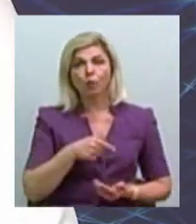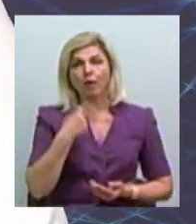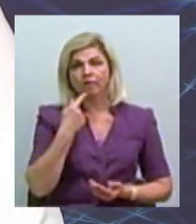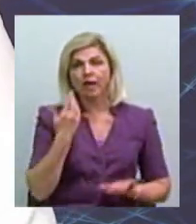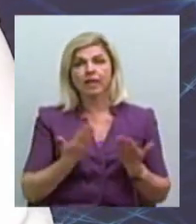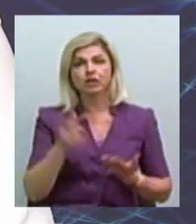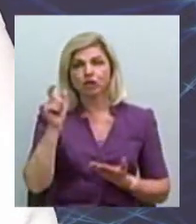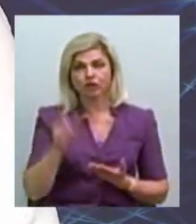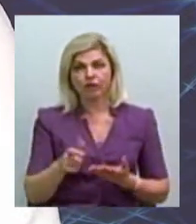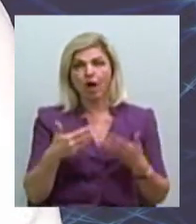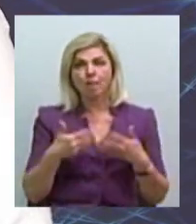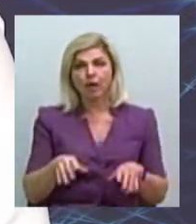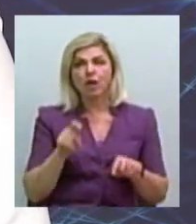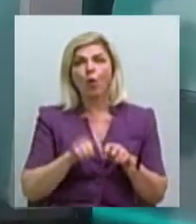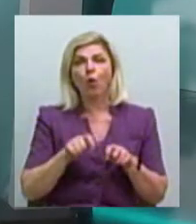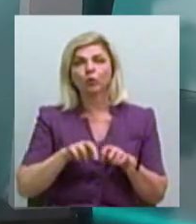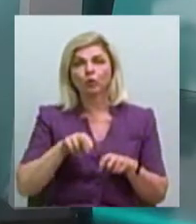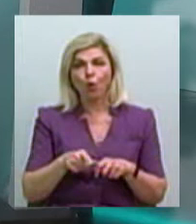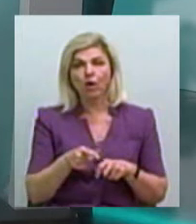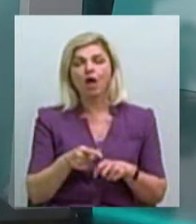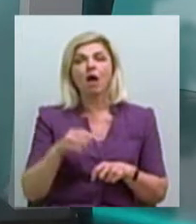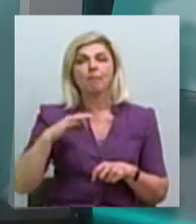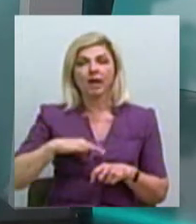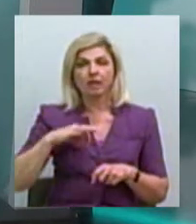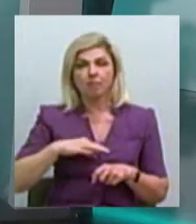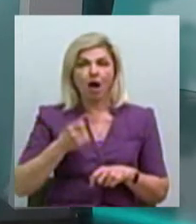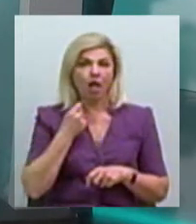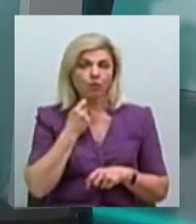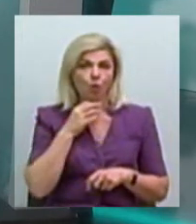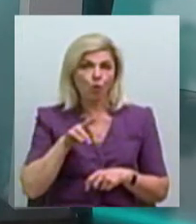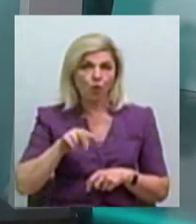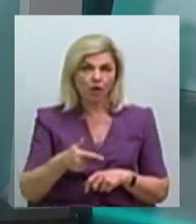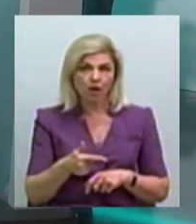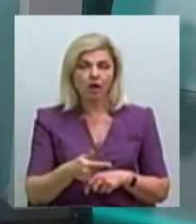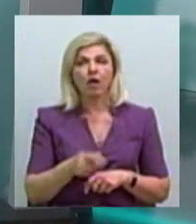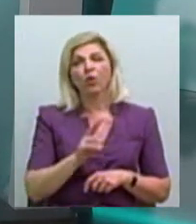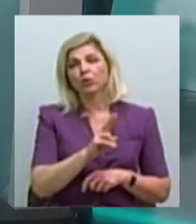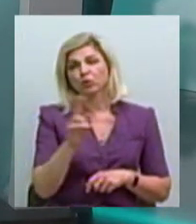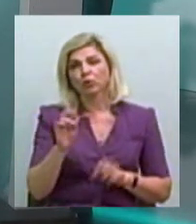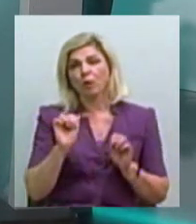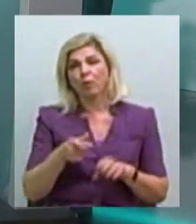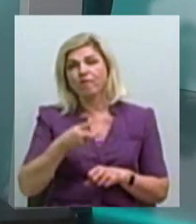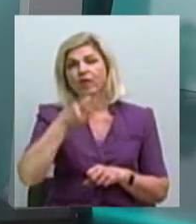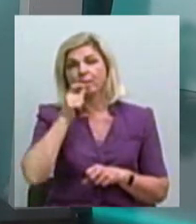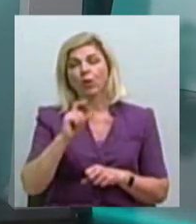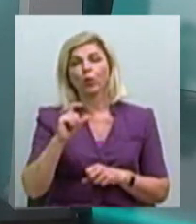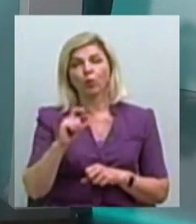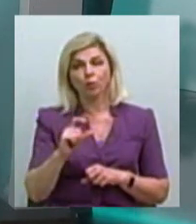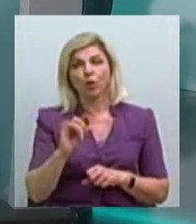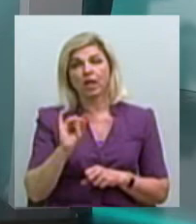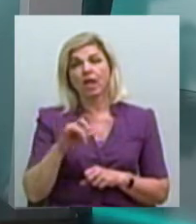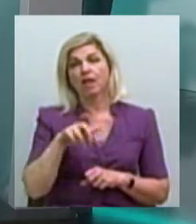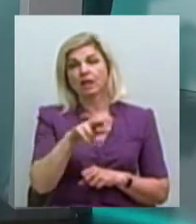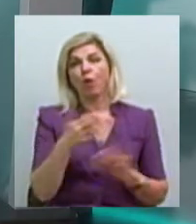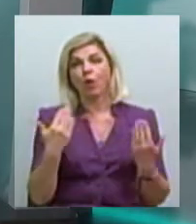однажды потерял контроль над употреблением алкоголя, да, то есть, знаете, как кто-то может выпить рюмку и пойти